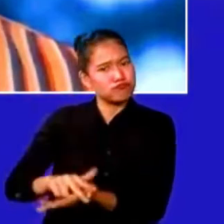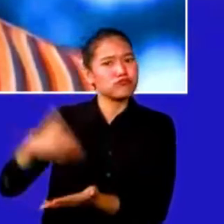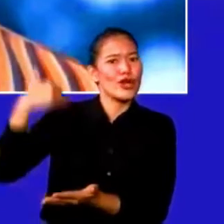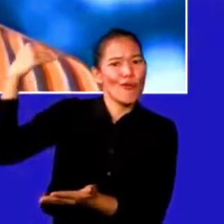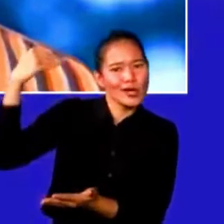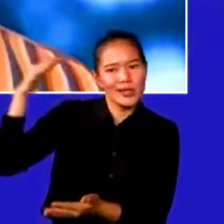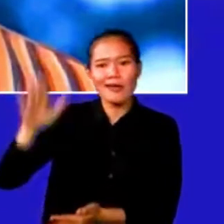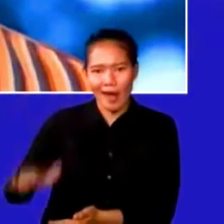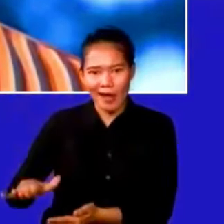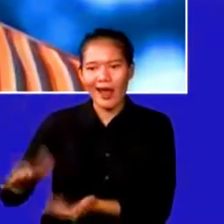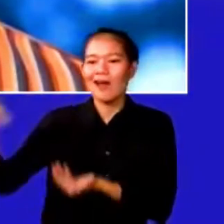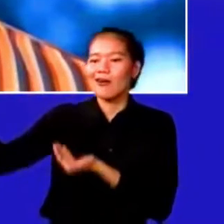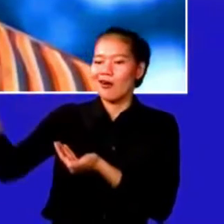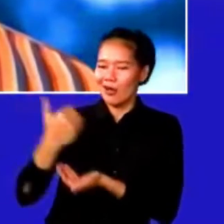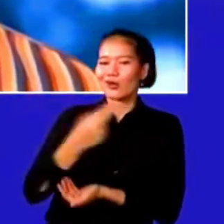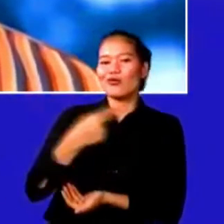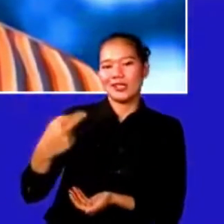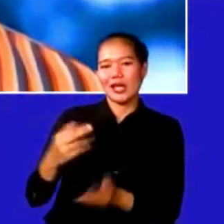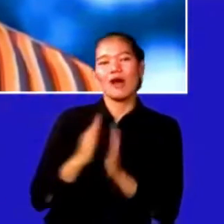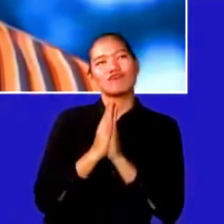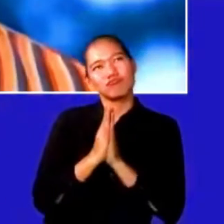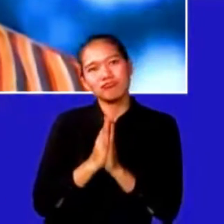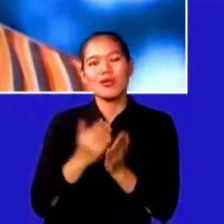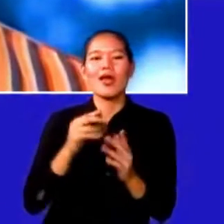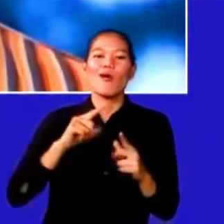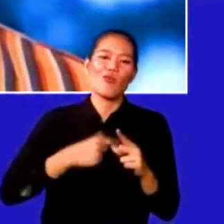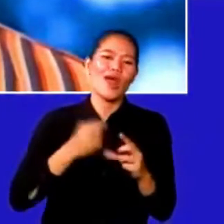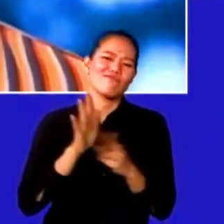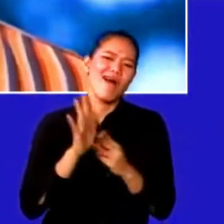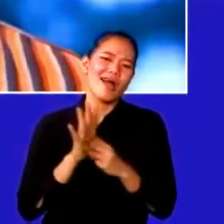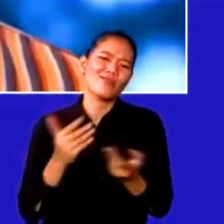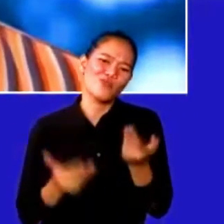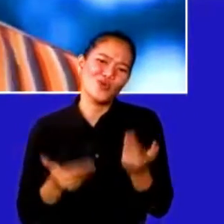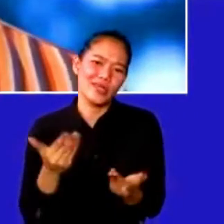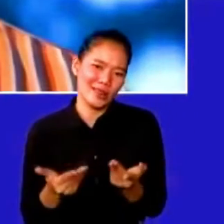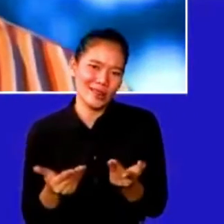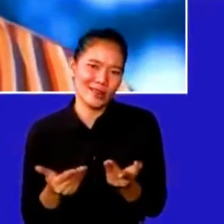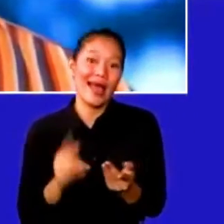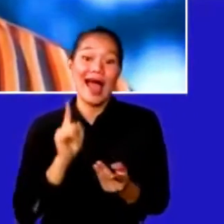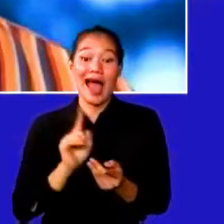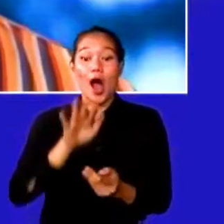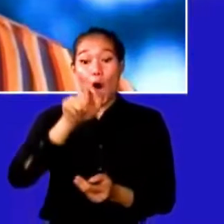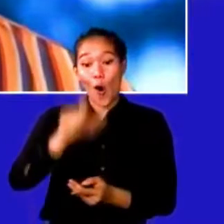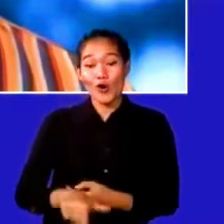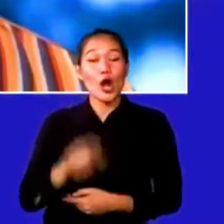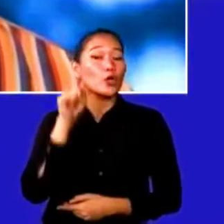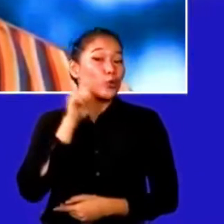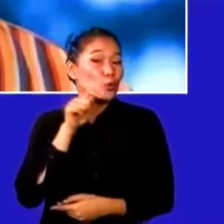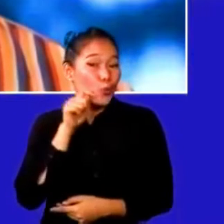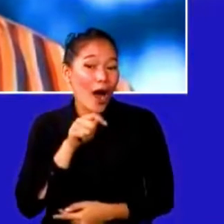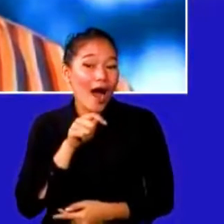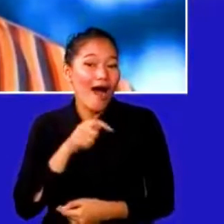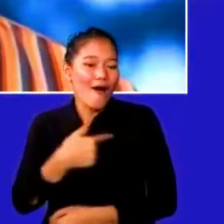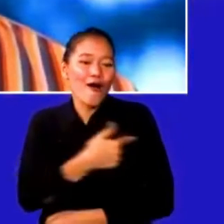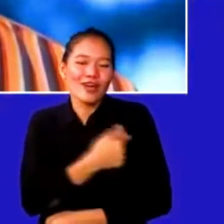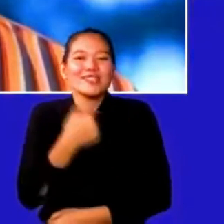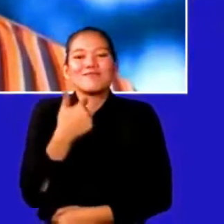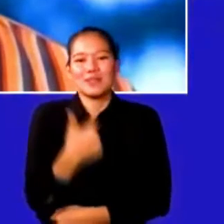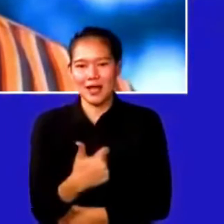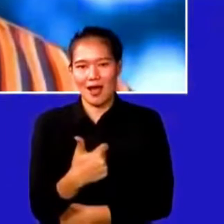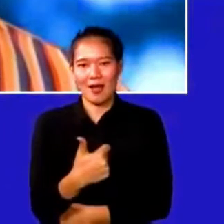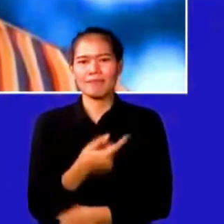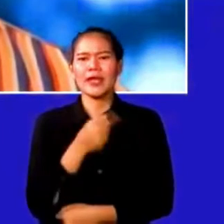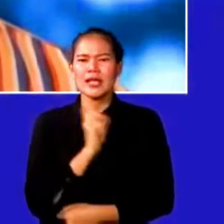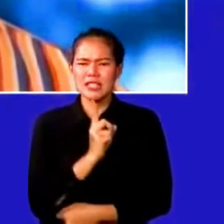itu masuk ke Indonesia mudah-mudah Maret atau April sudah bisa masuk sehingga yang lansia pun bisa mendapatkan vaksinasi